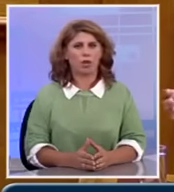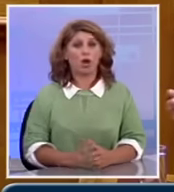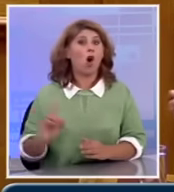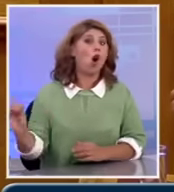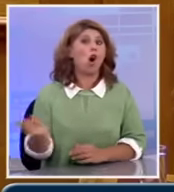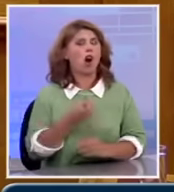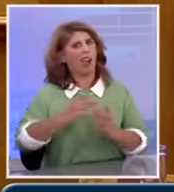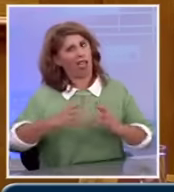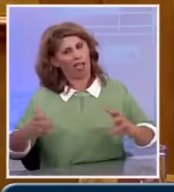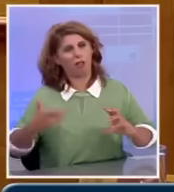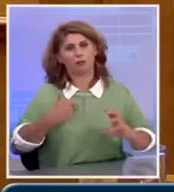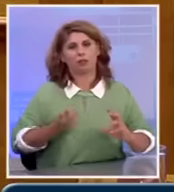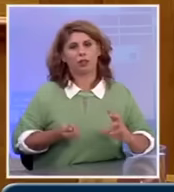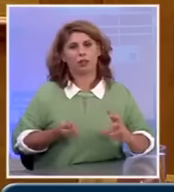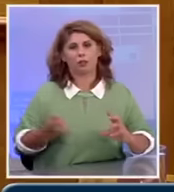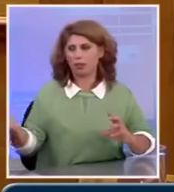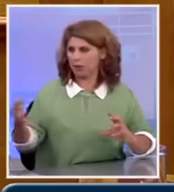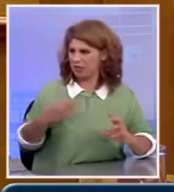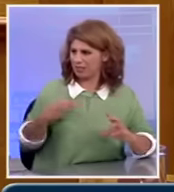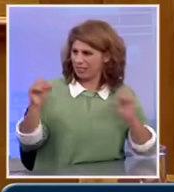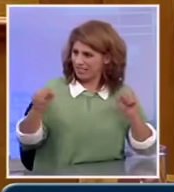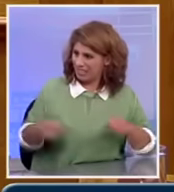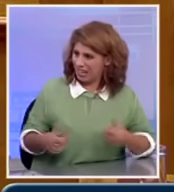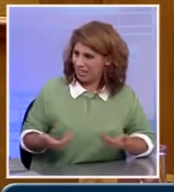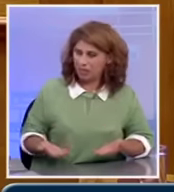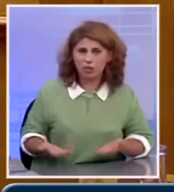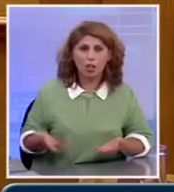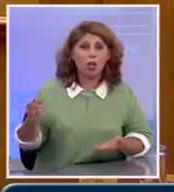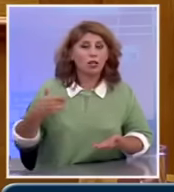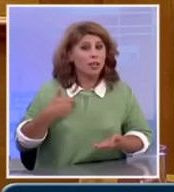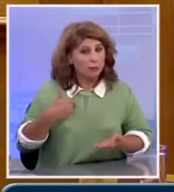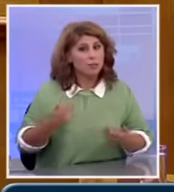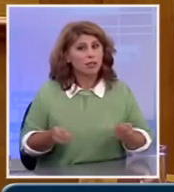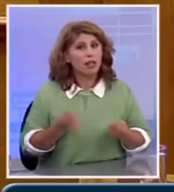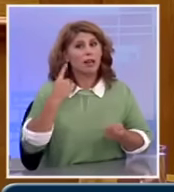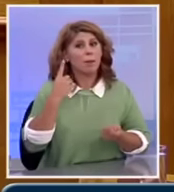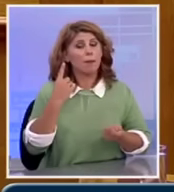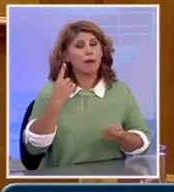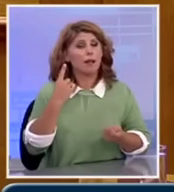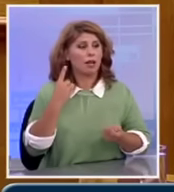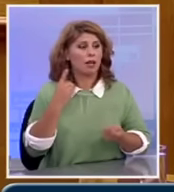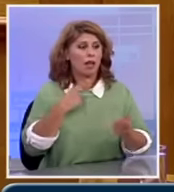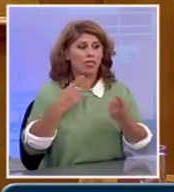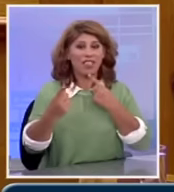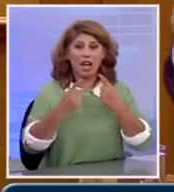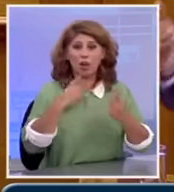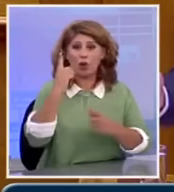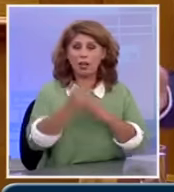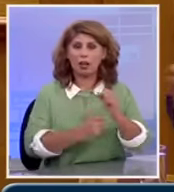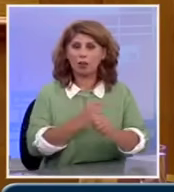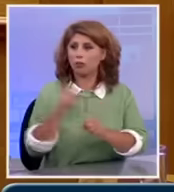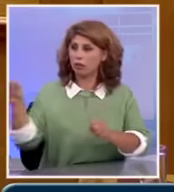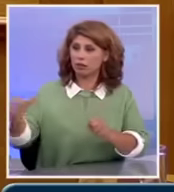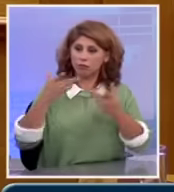έχουμε κάνει και μιλάτε εσείς για συ νση όταν εμείς κάναμε ένα χρόνο διάλογο και εσείς